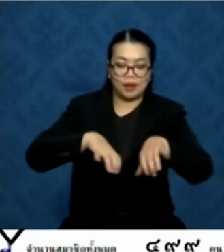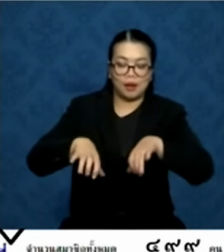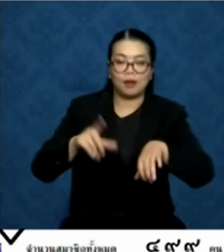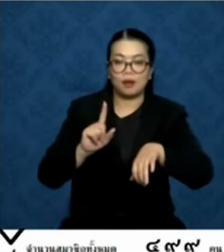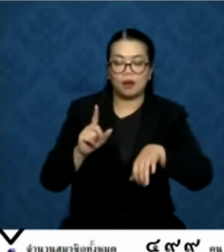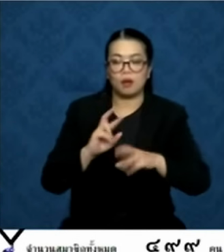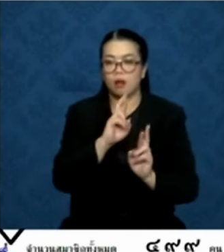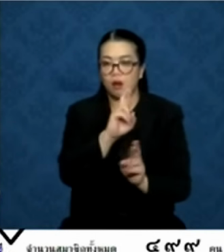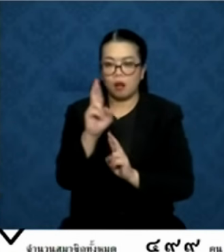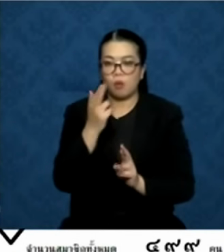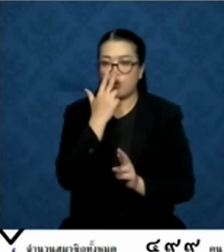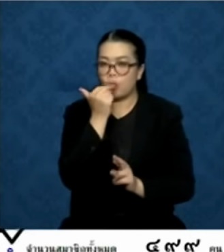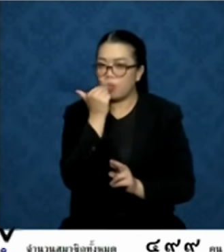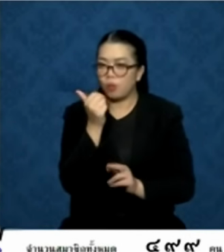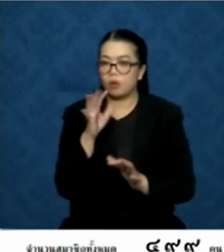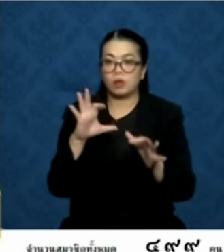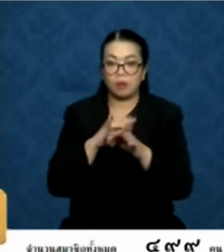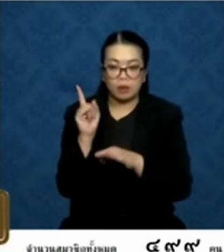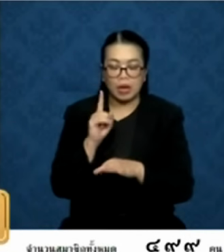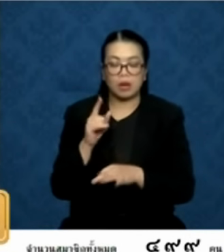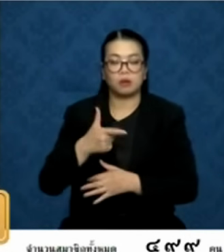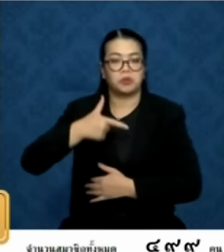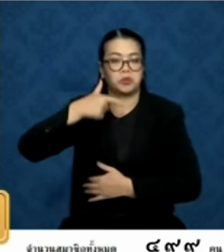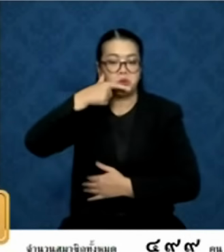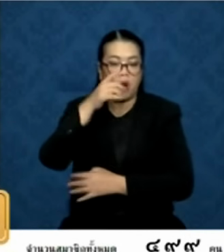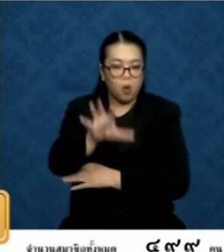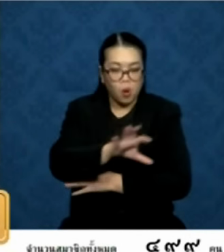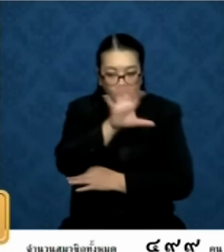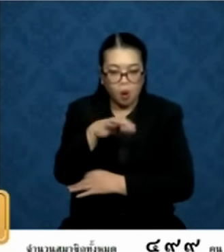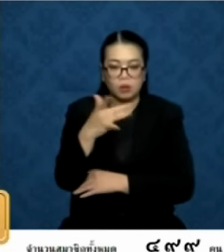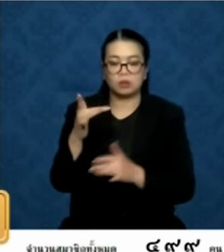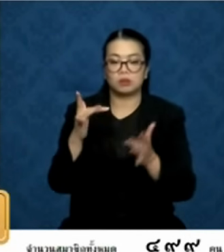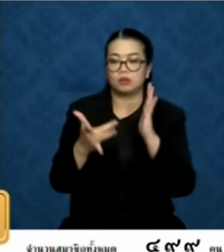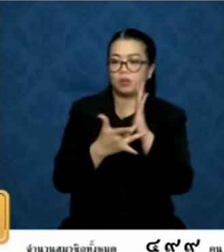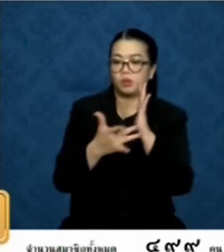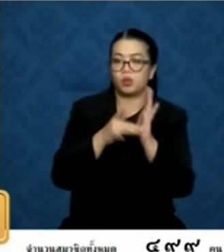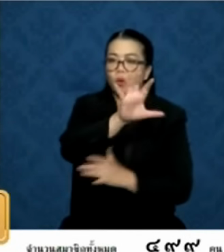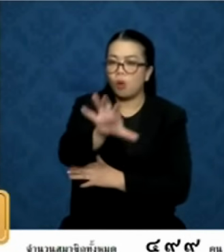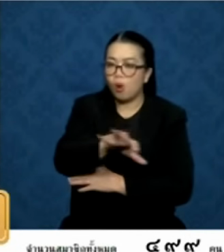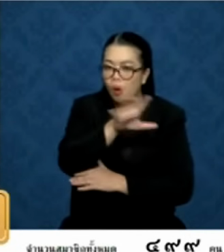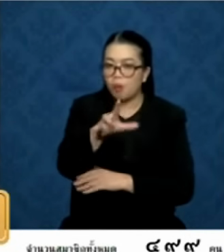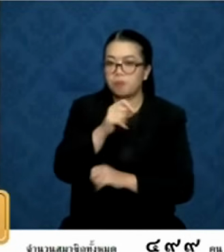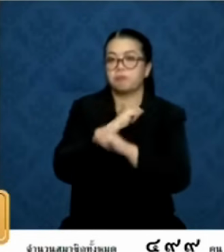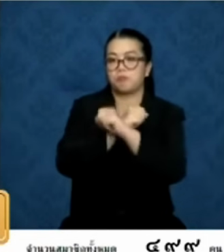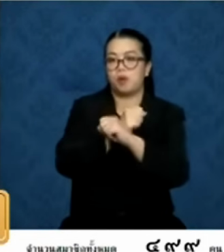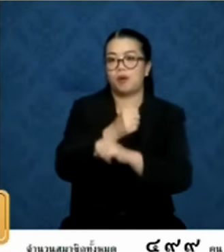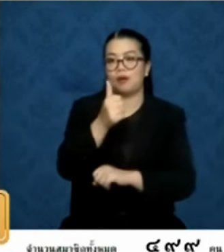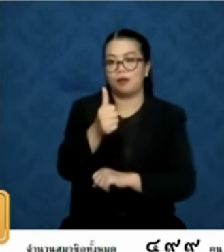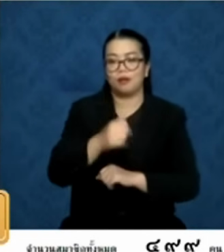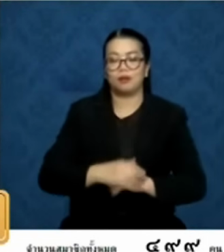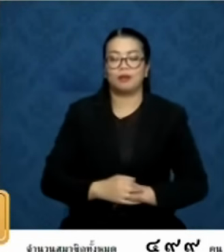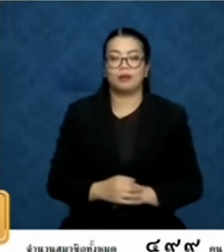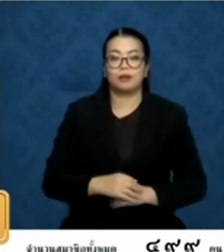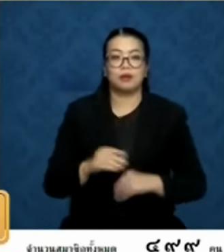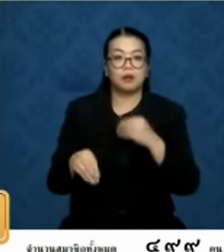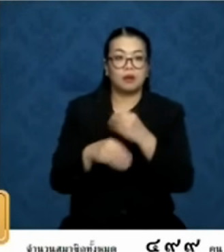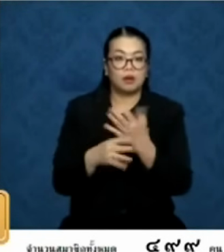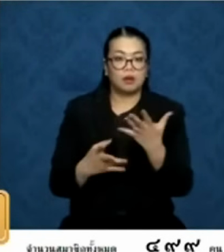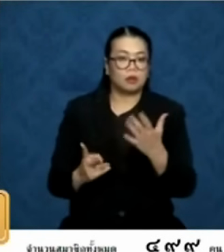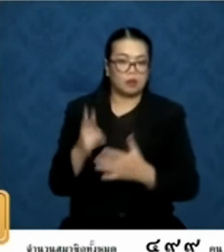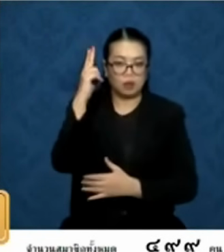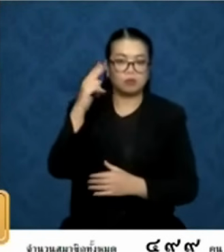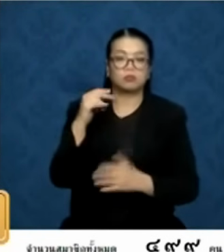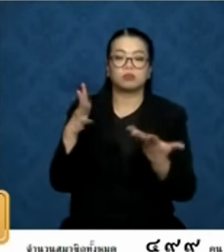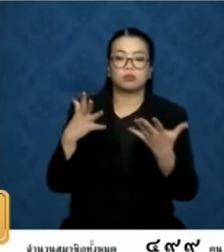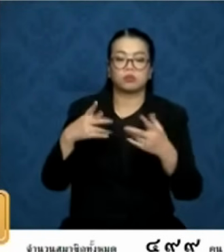เฝ้าระวังและรับมือภัยคุกคามทางไซเบอร์ที่ได้มาตรฐานทางสากลเพิ่มประสิทธิภาพในการตัดวงจร